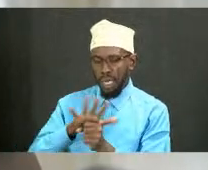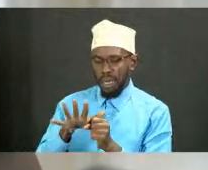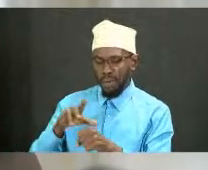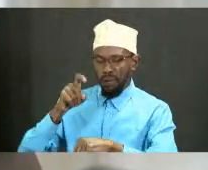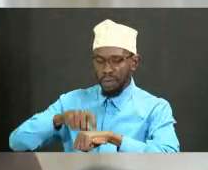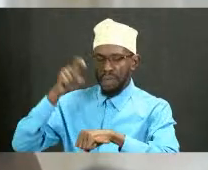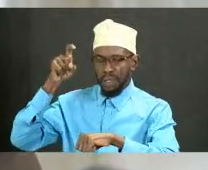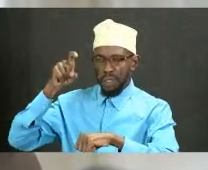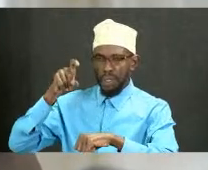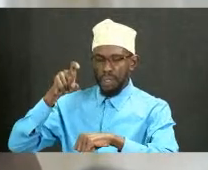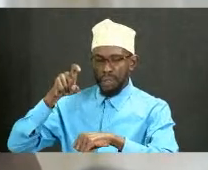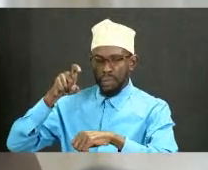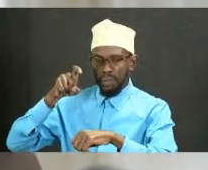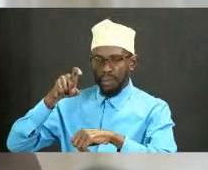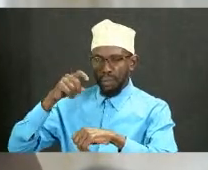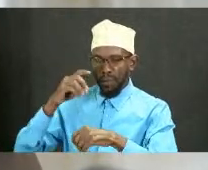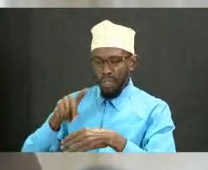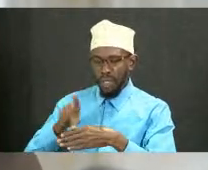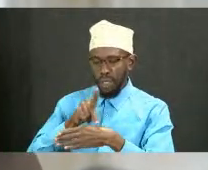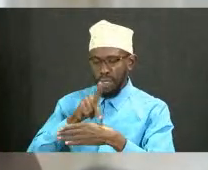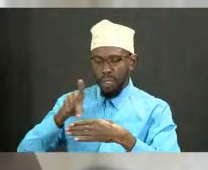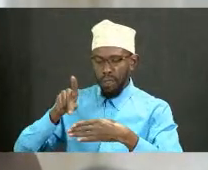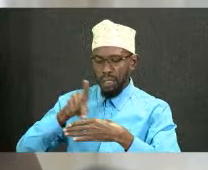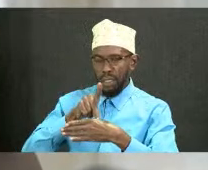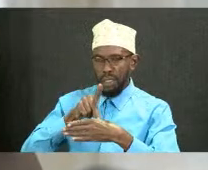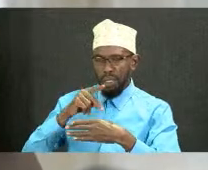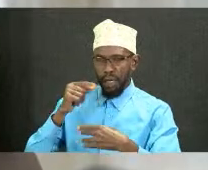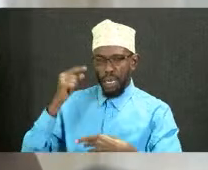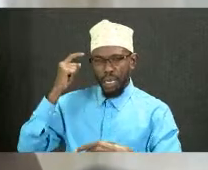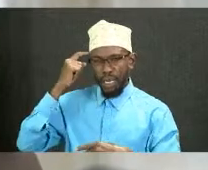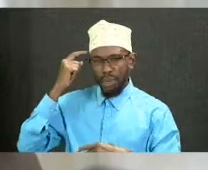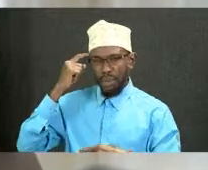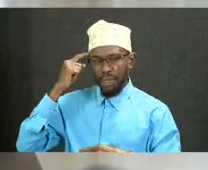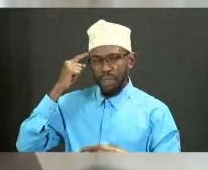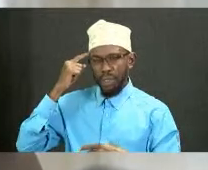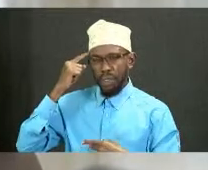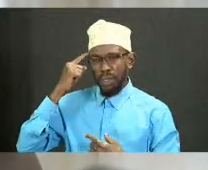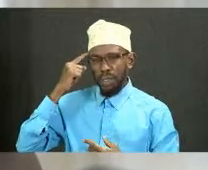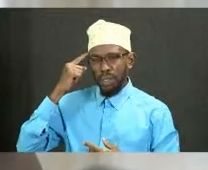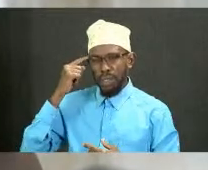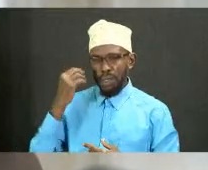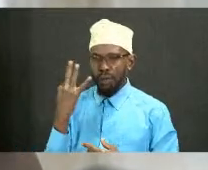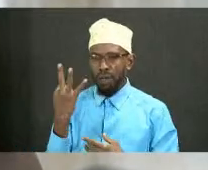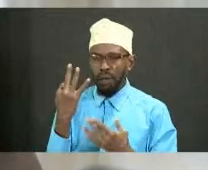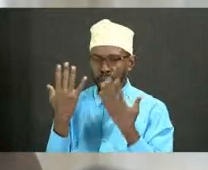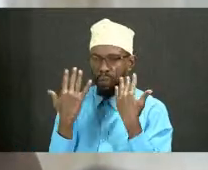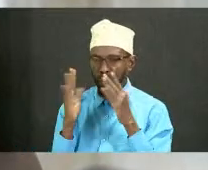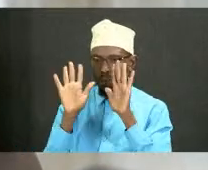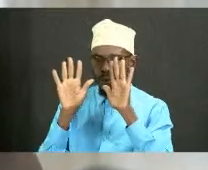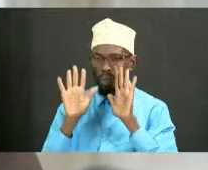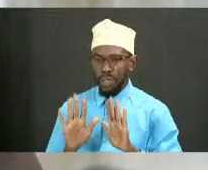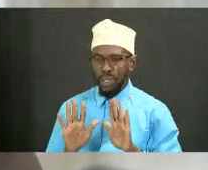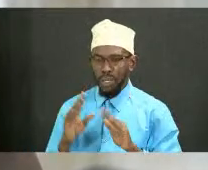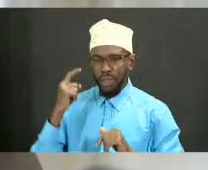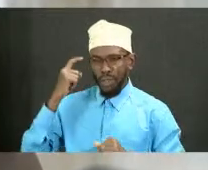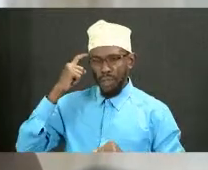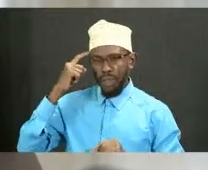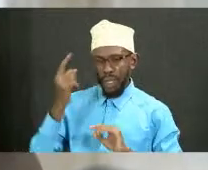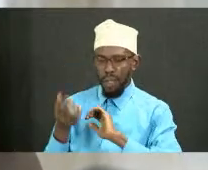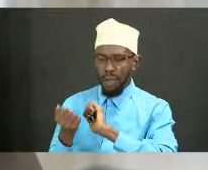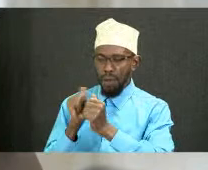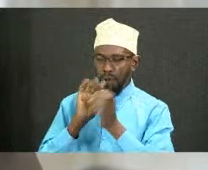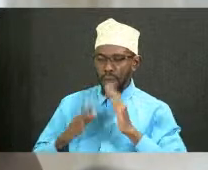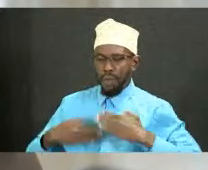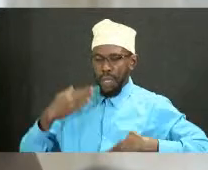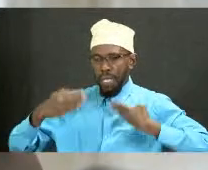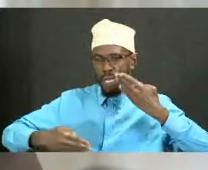corona limekuathiri, kwa saikolojia ama afya ya kiakili, mental health, kuna three important aspects. That is your thoughts, behaviors